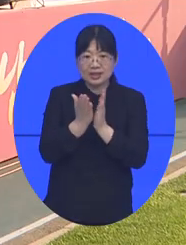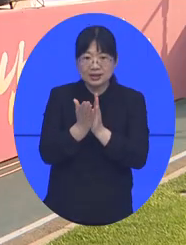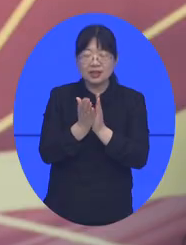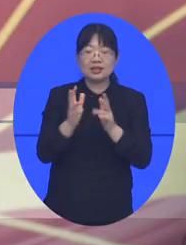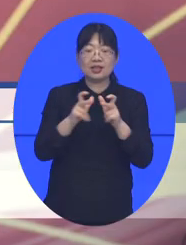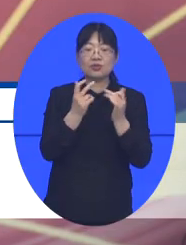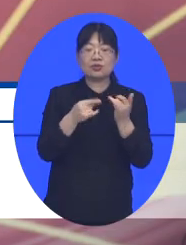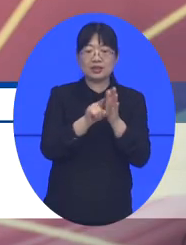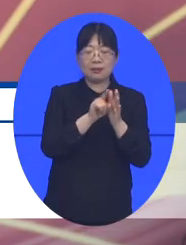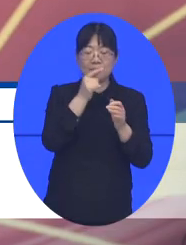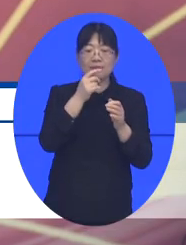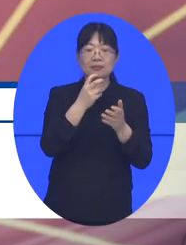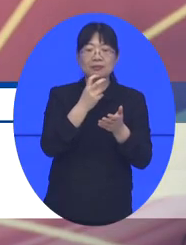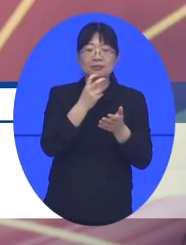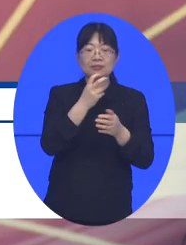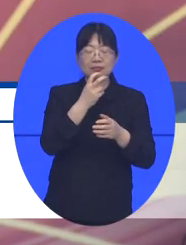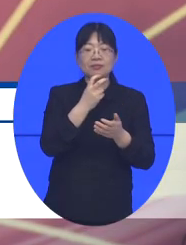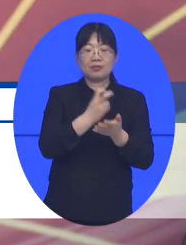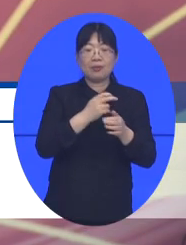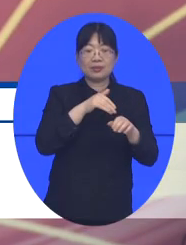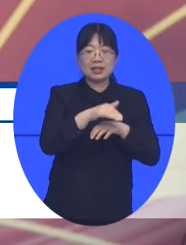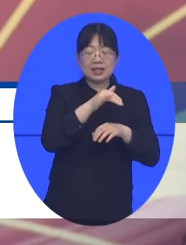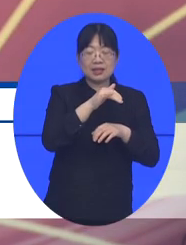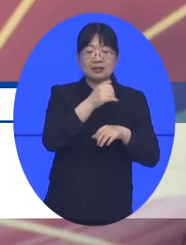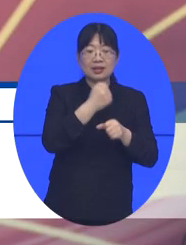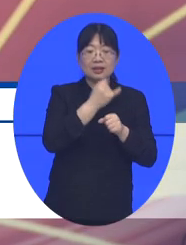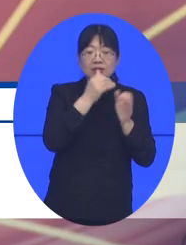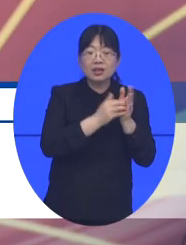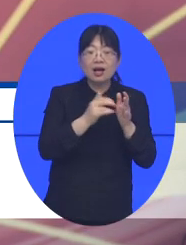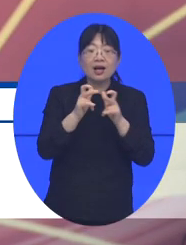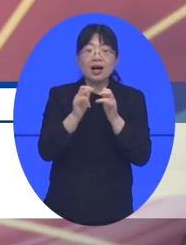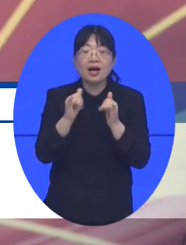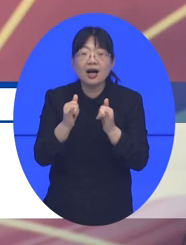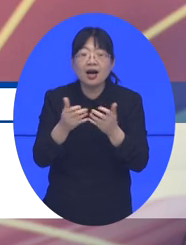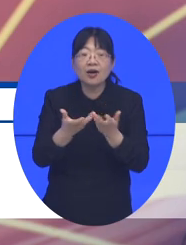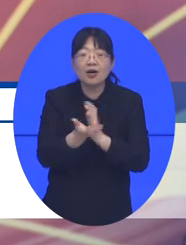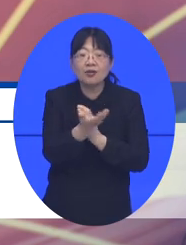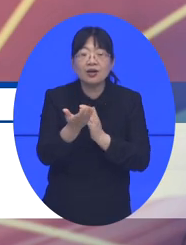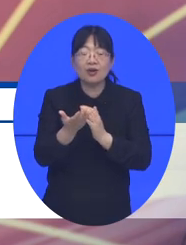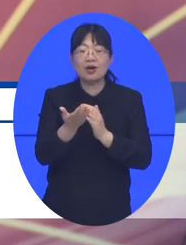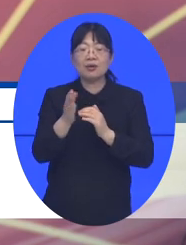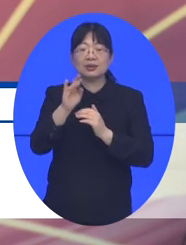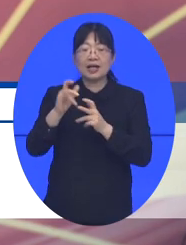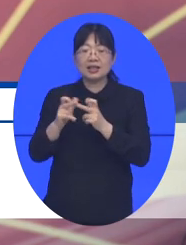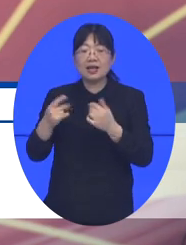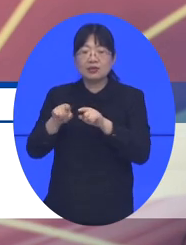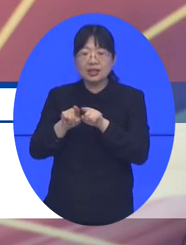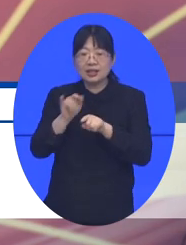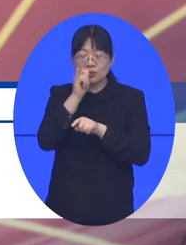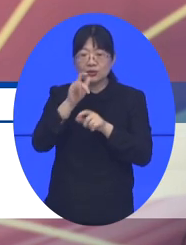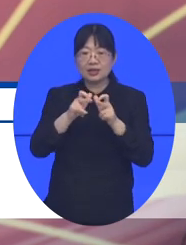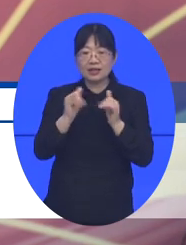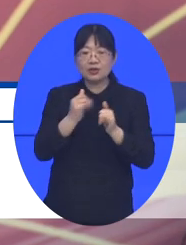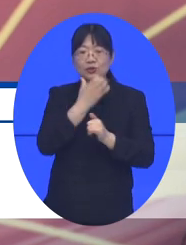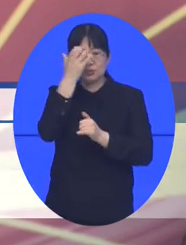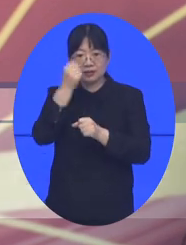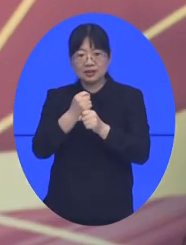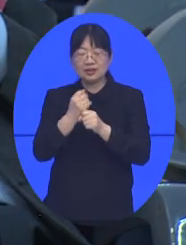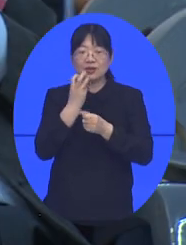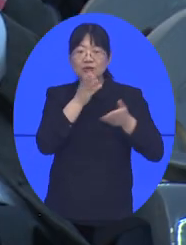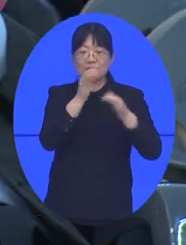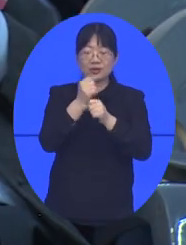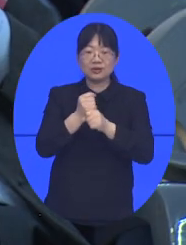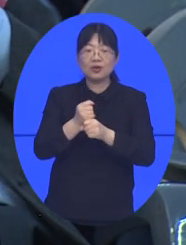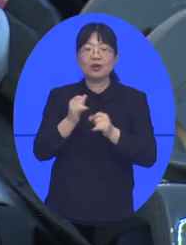방침입니다. 장애인과 비장애인이 함께 더불어 사는, 또 특히 장애인 여러분들이 꿈을 꿀수 있는 그런 경기도를 만들도록